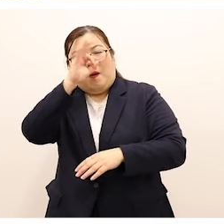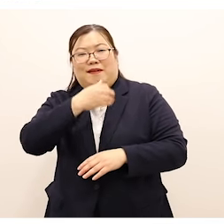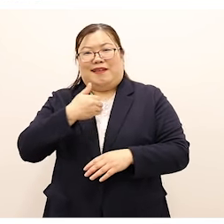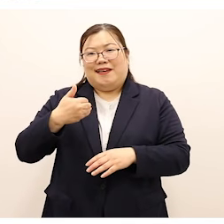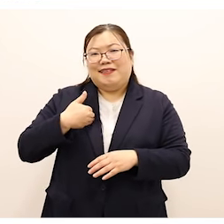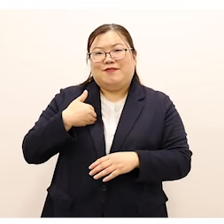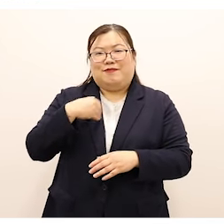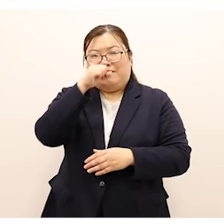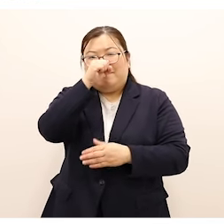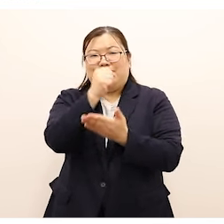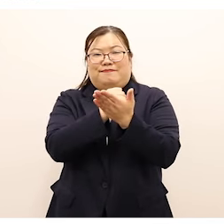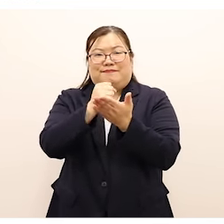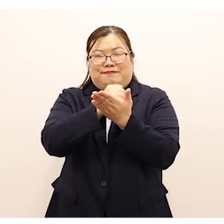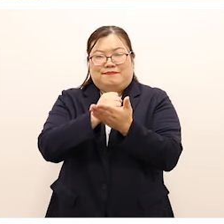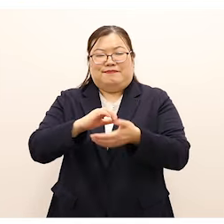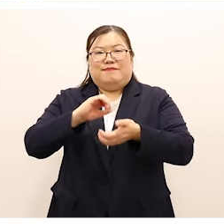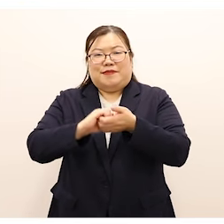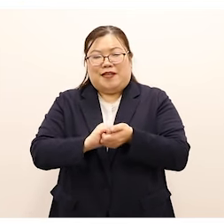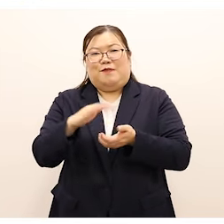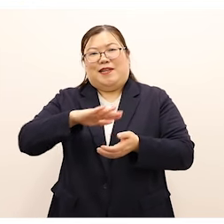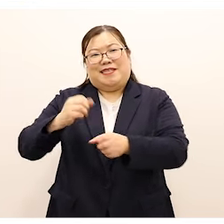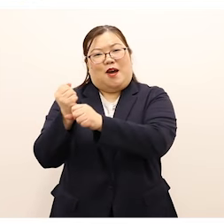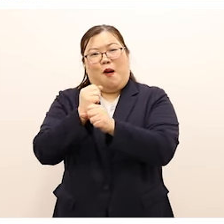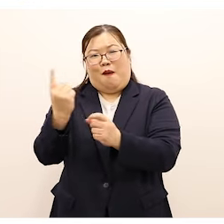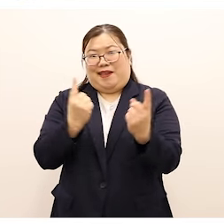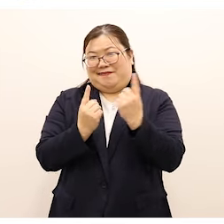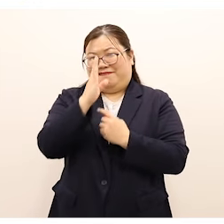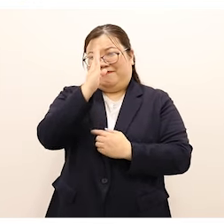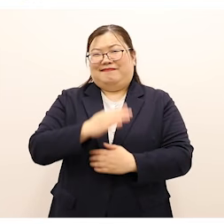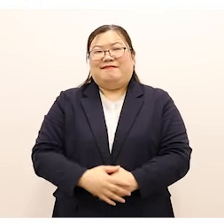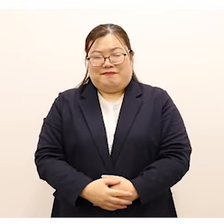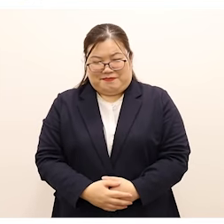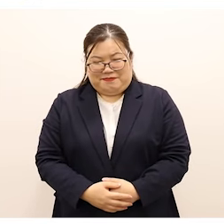貴重な機会となりますので、ぜひ会場に足を